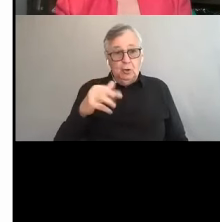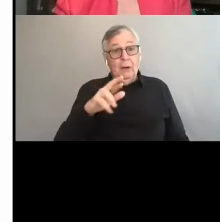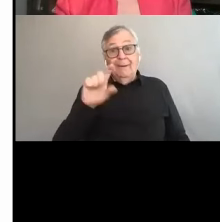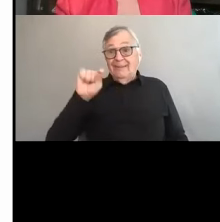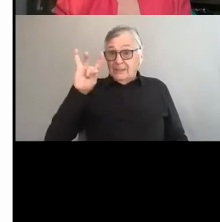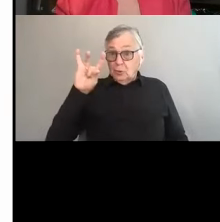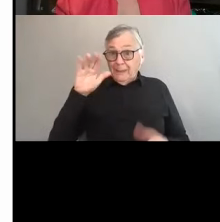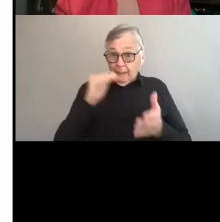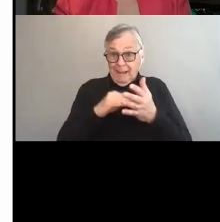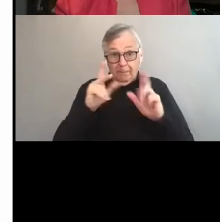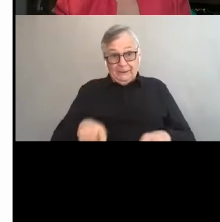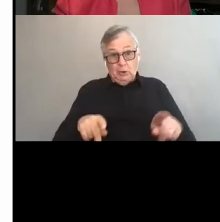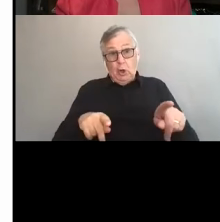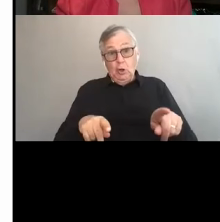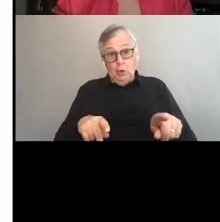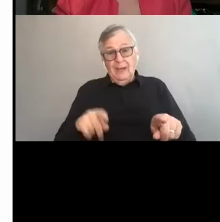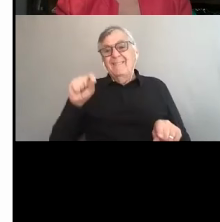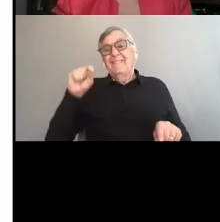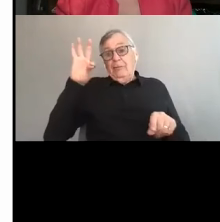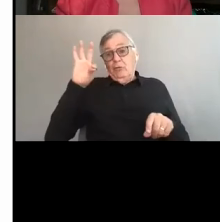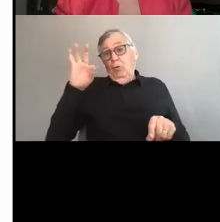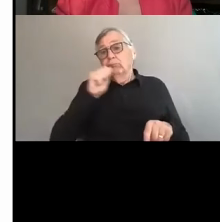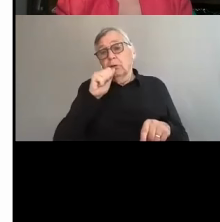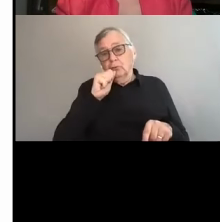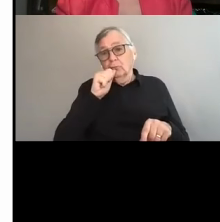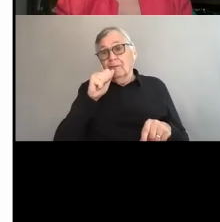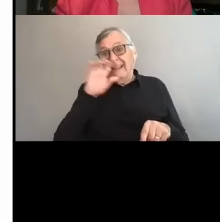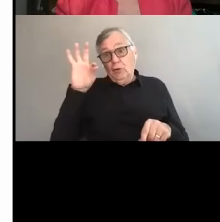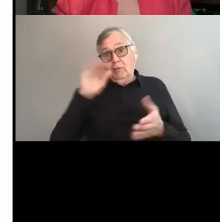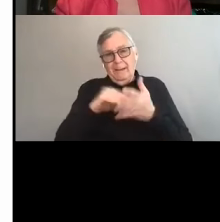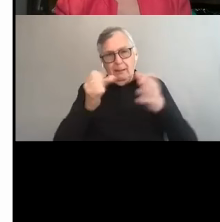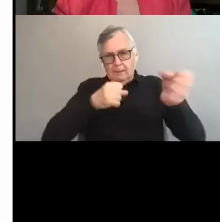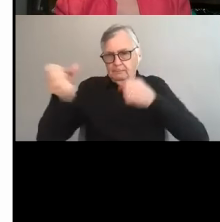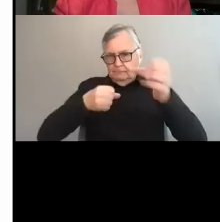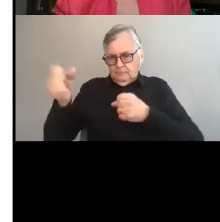personnes, presque 29 000 personnes de recrutées dans